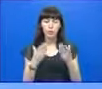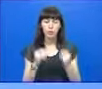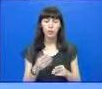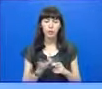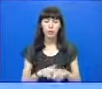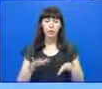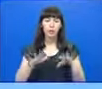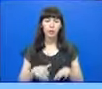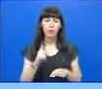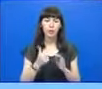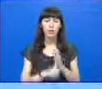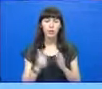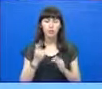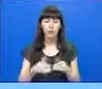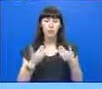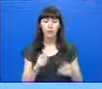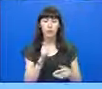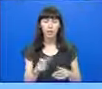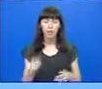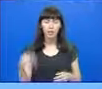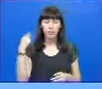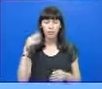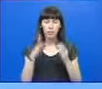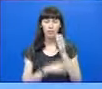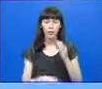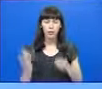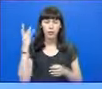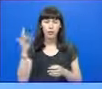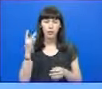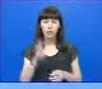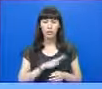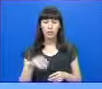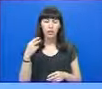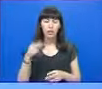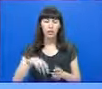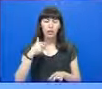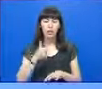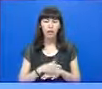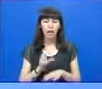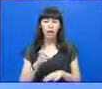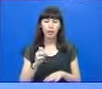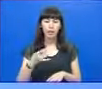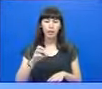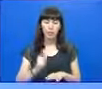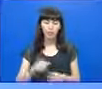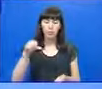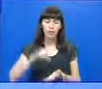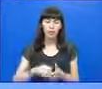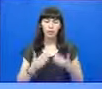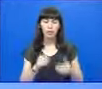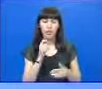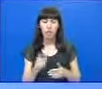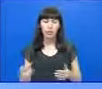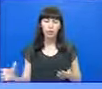ұяда 161 түлек үшін күміс қоңырау үні соңғы рет күмбірлет. Салтанатты шараға шағар башысы Ғабидолла Әбдірахымов қатысып, түлектерге